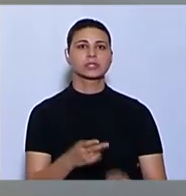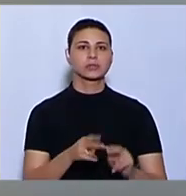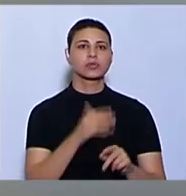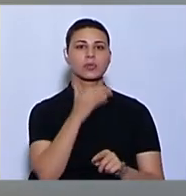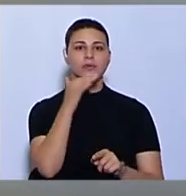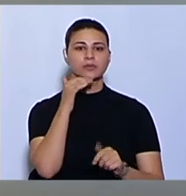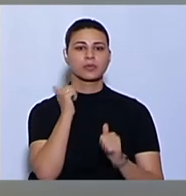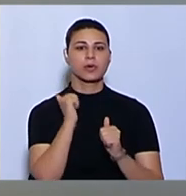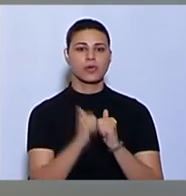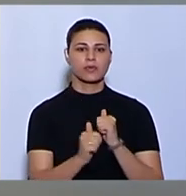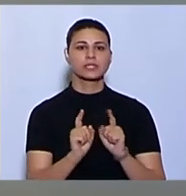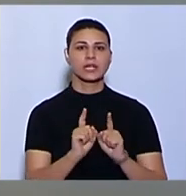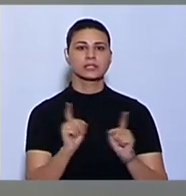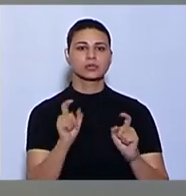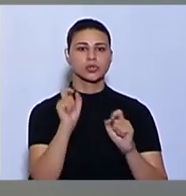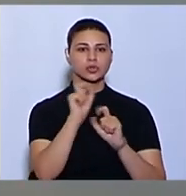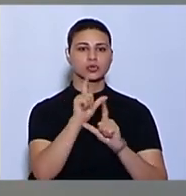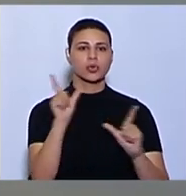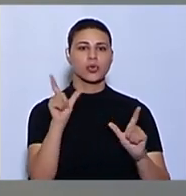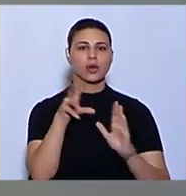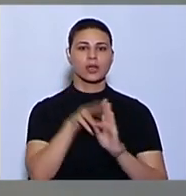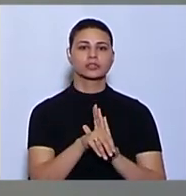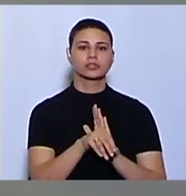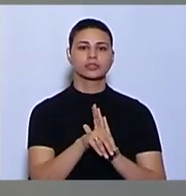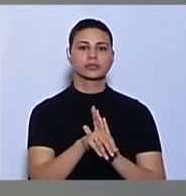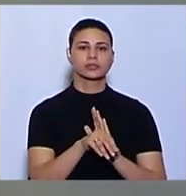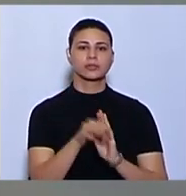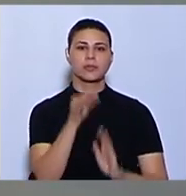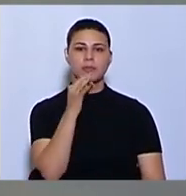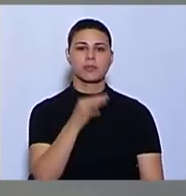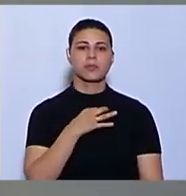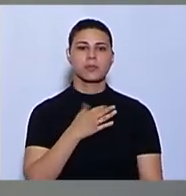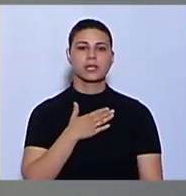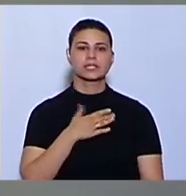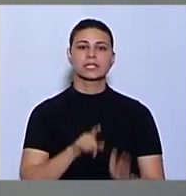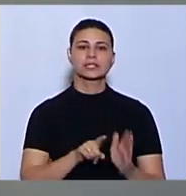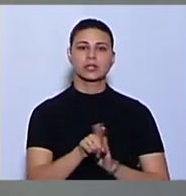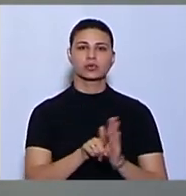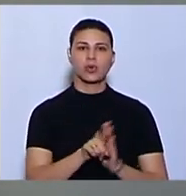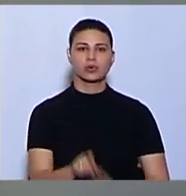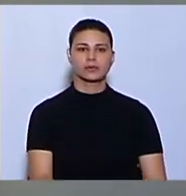უმრავლესობა ყოველთვის, განსაკუთრებით სკოლაში, მეძახდა ლტოლს.